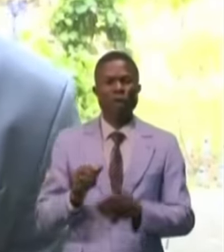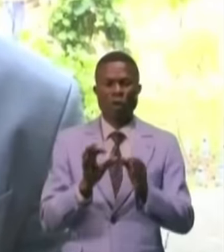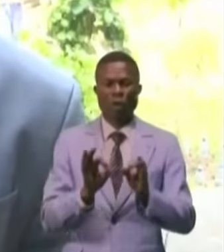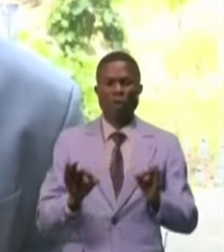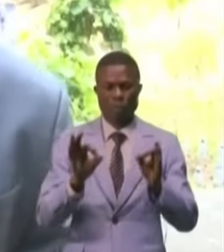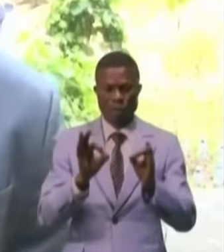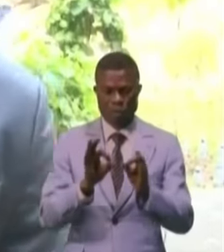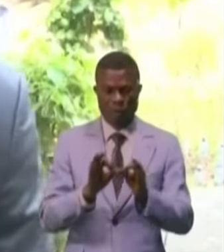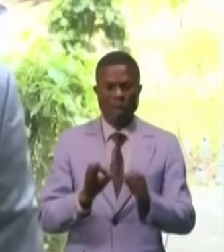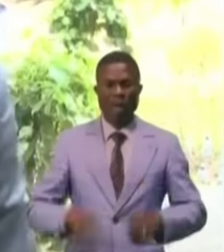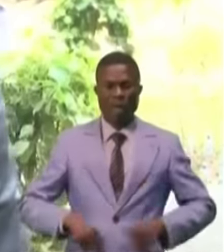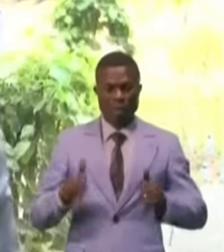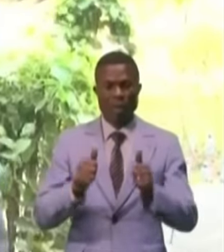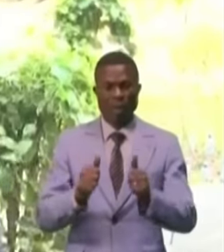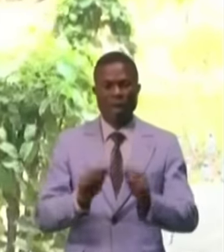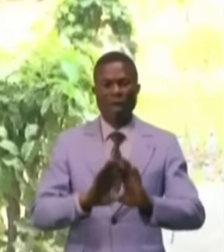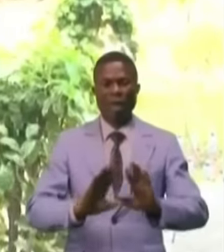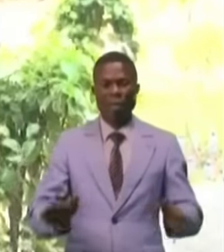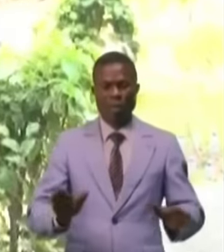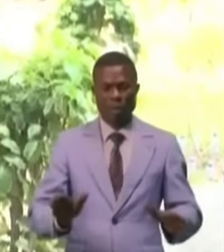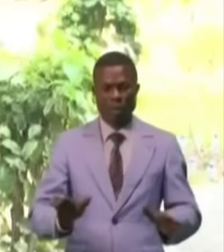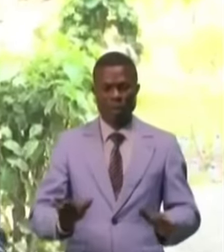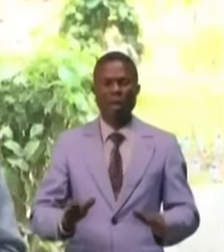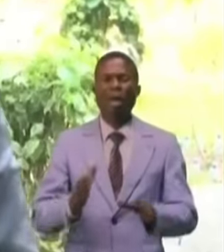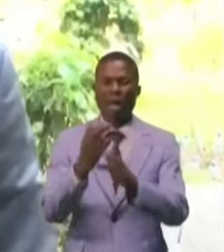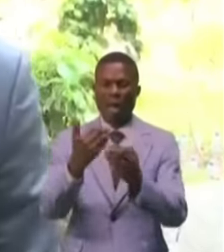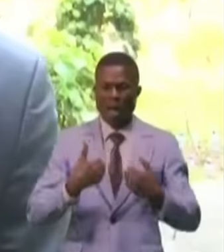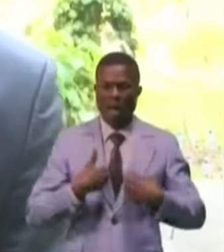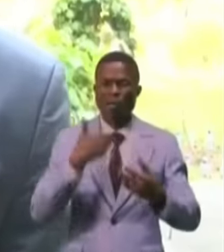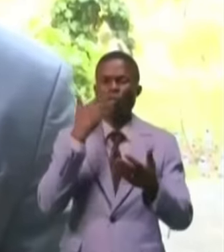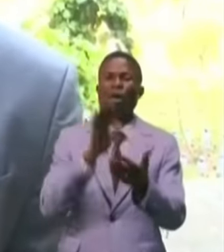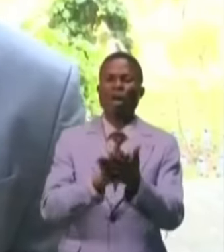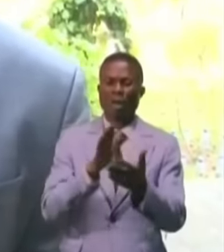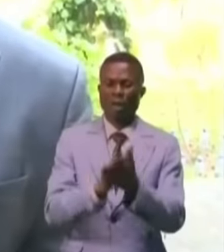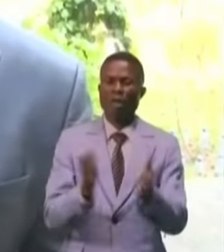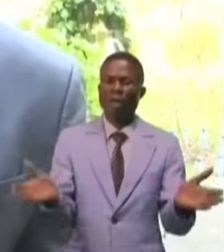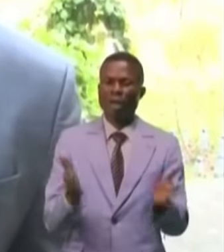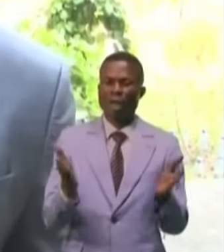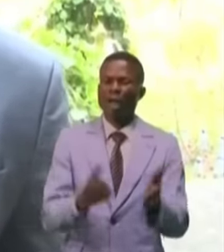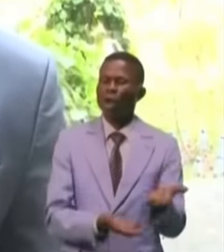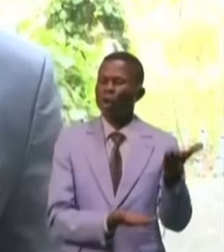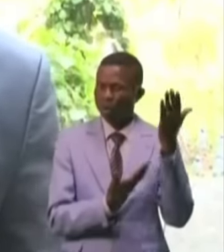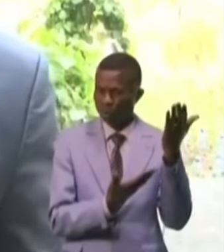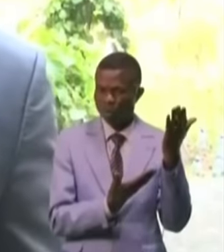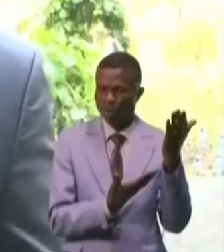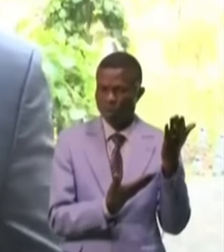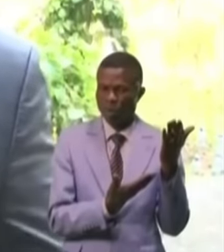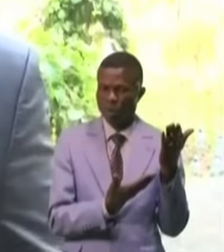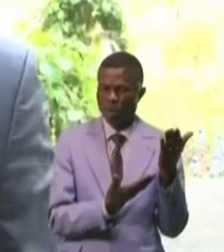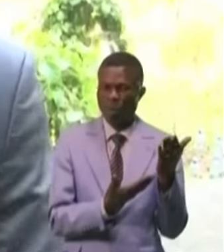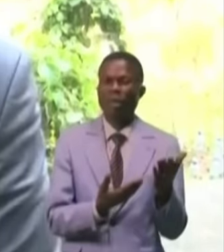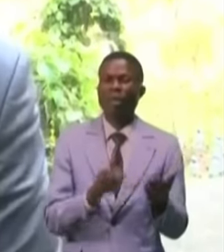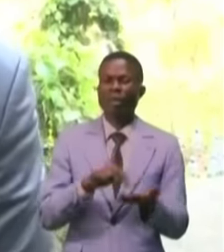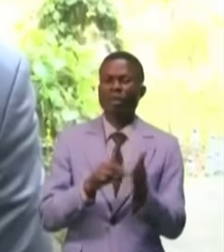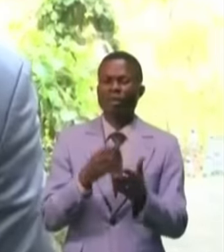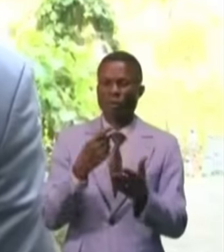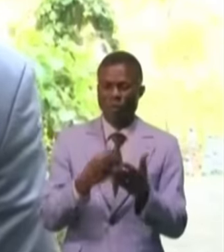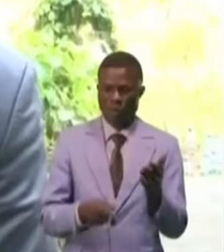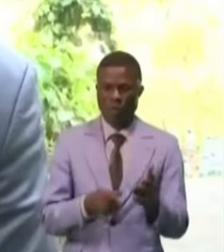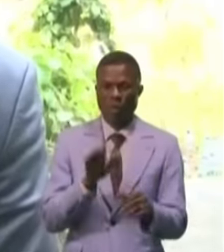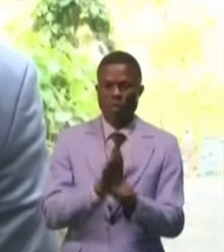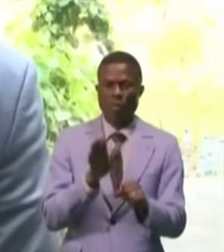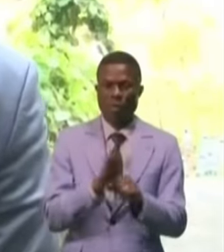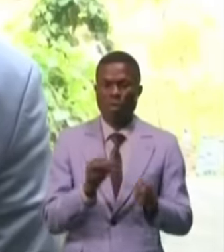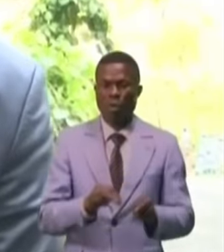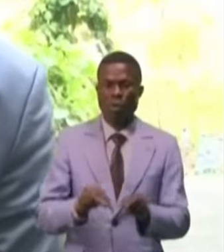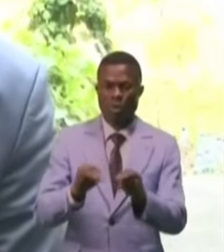vivants qui méritent aussi acclamation et puis éloge. Et donc, il y a plusieurs formules